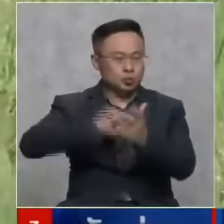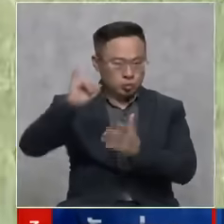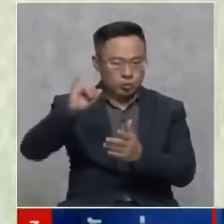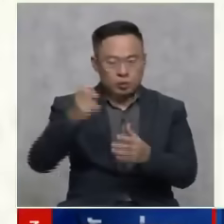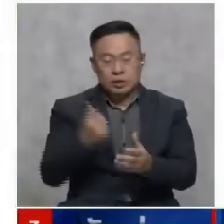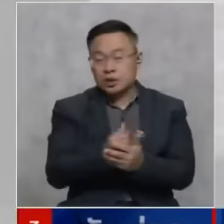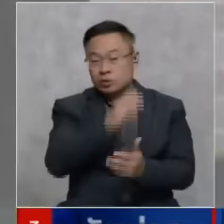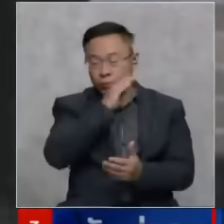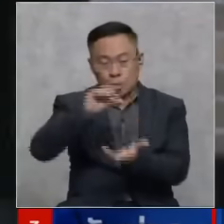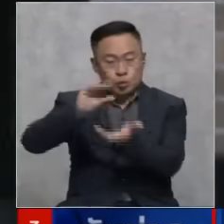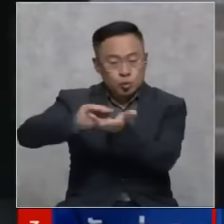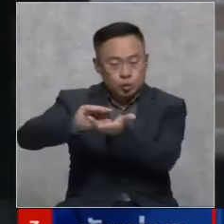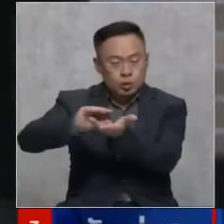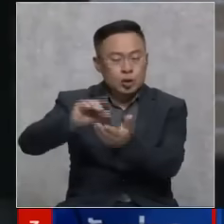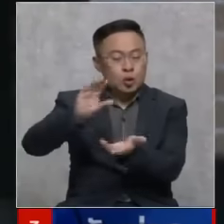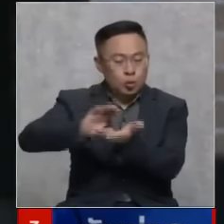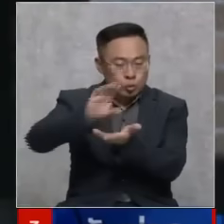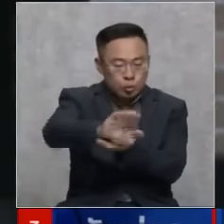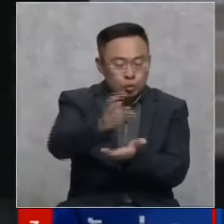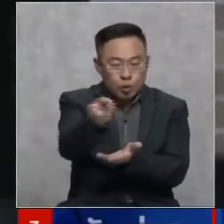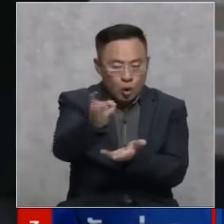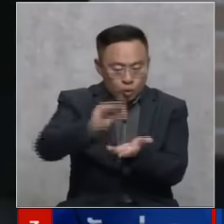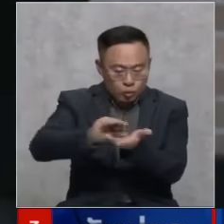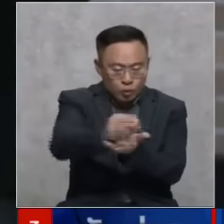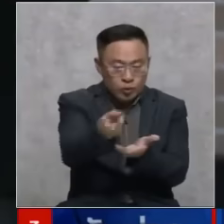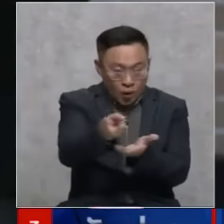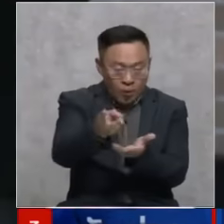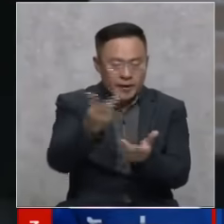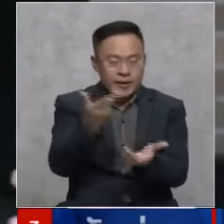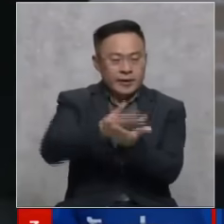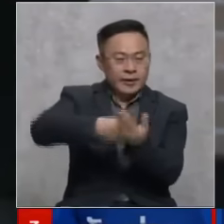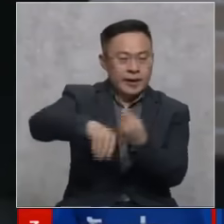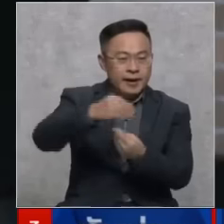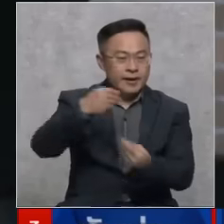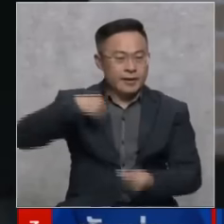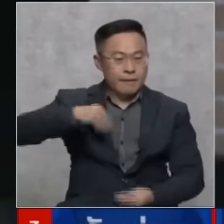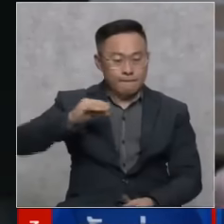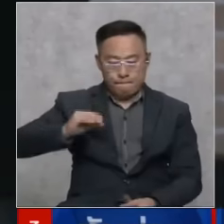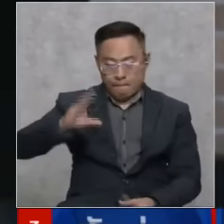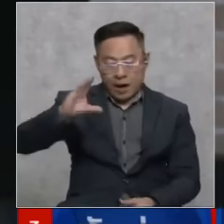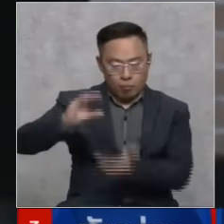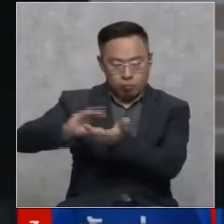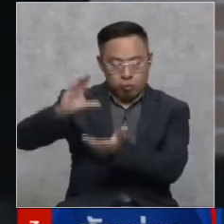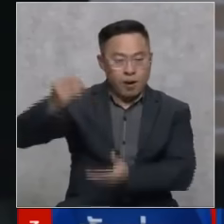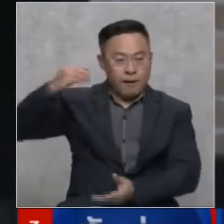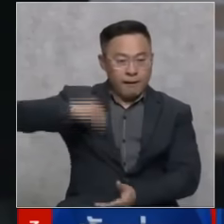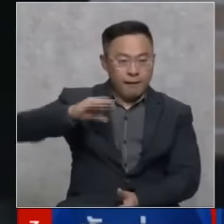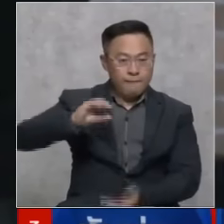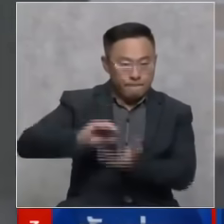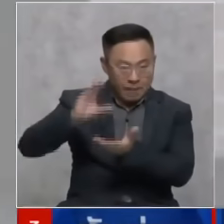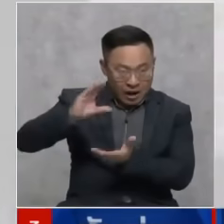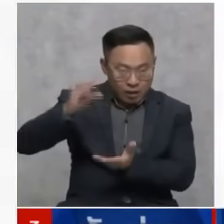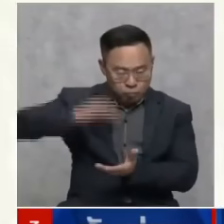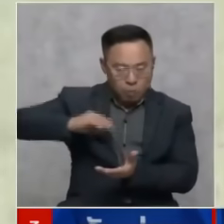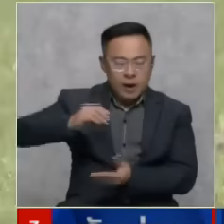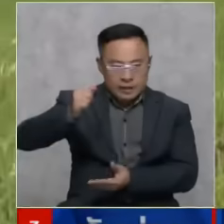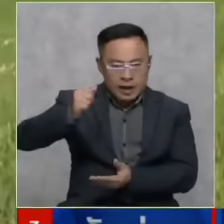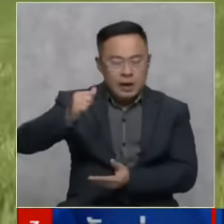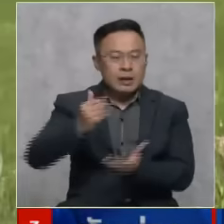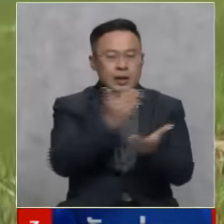ซึ่งผลตอบแทนรายได้ต่ำได้เนี่ยสุดท้ายเนี่ยถ้าเกิดเราทำตรงนี้ได้เนี่ยการจัดการอย่างอื่นมันจะง่